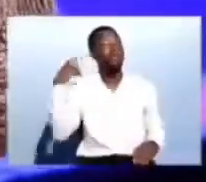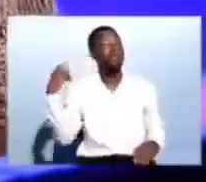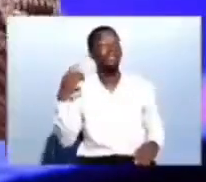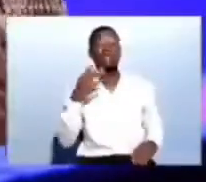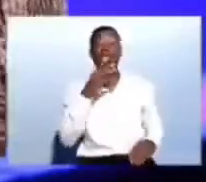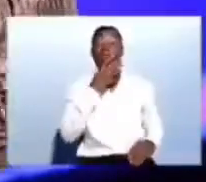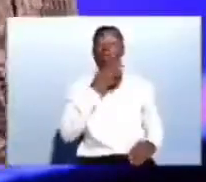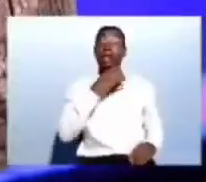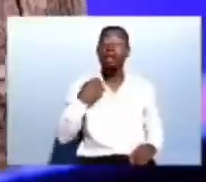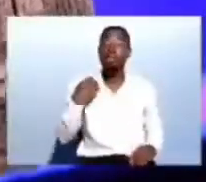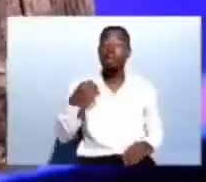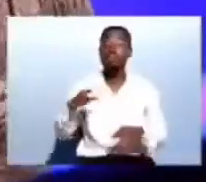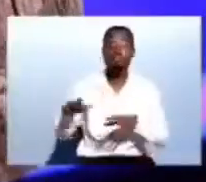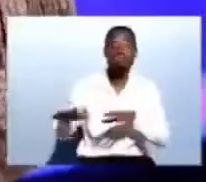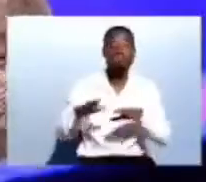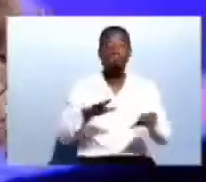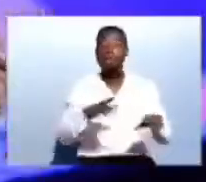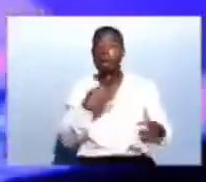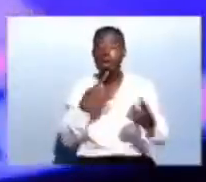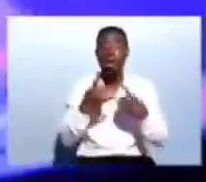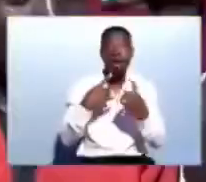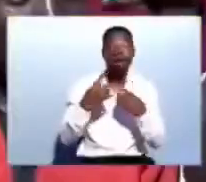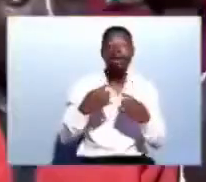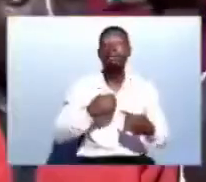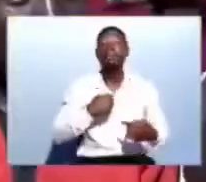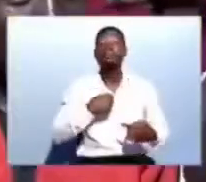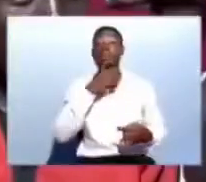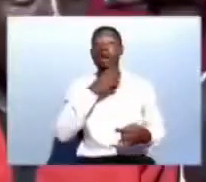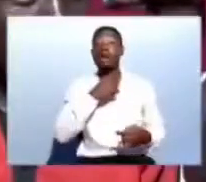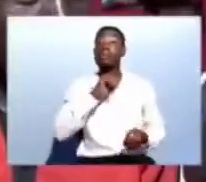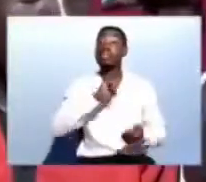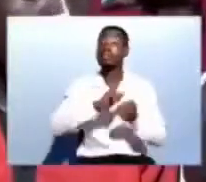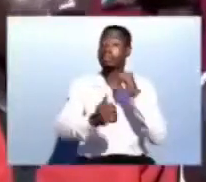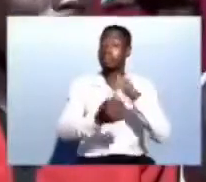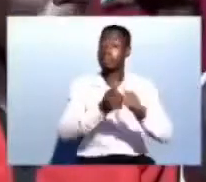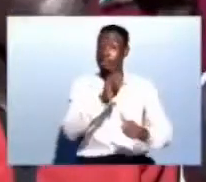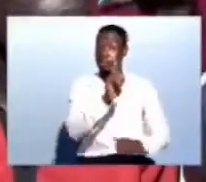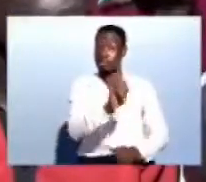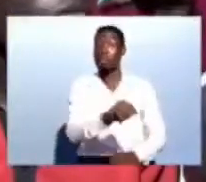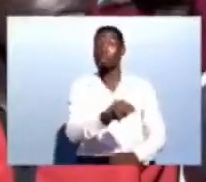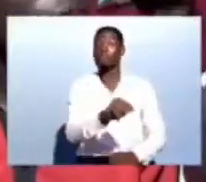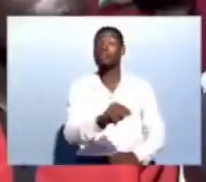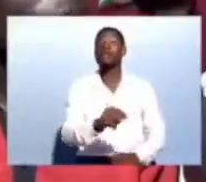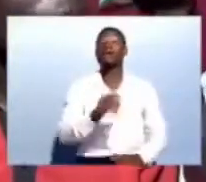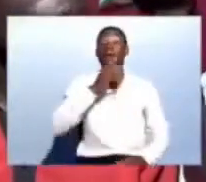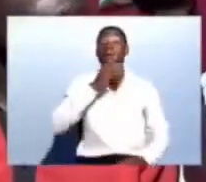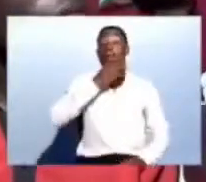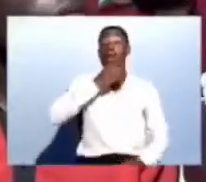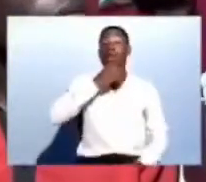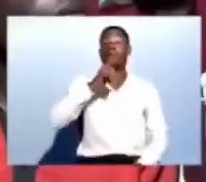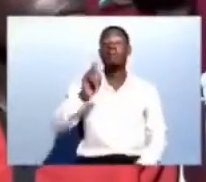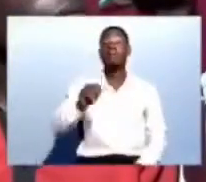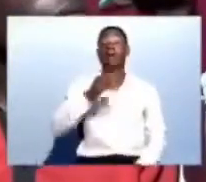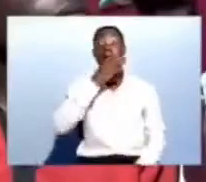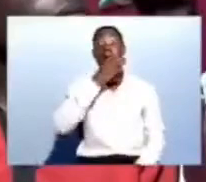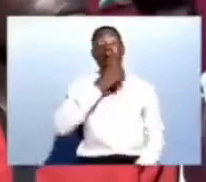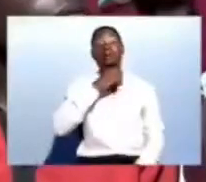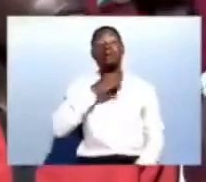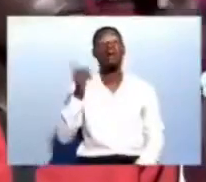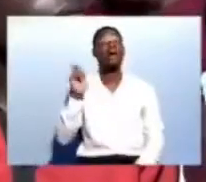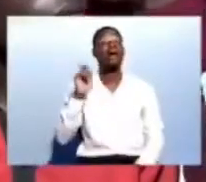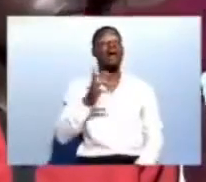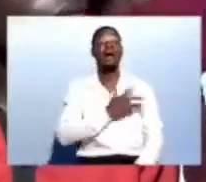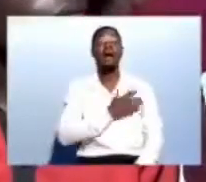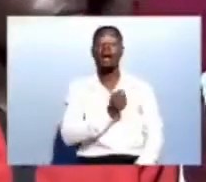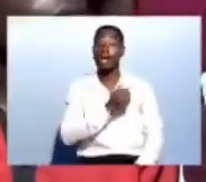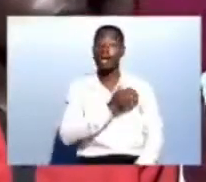mwanaume anayamba yamba kwamba ujui mimi mwanaume, ana kasoro. Mwanaume ambaye ni mwanaume